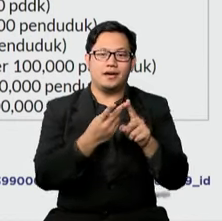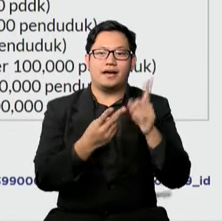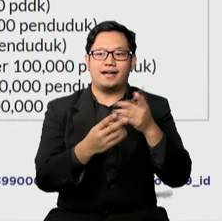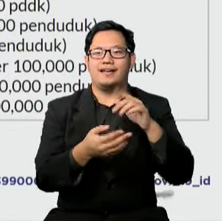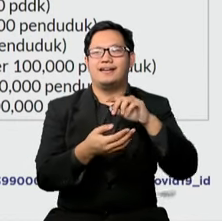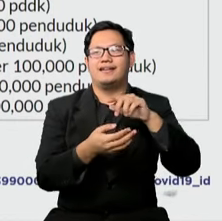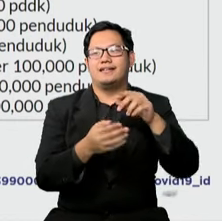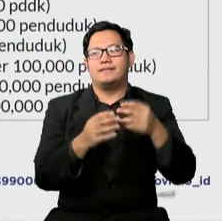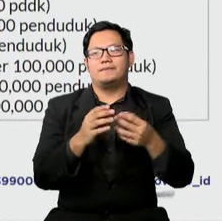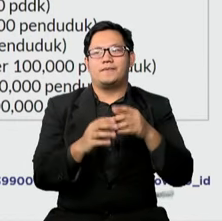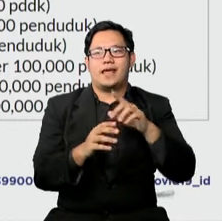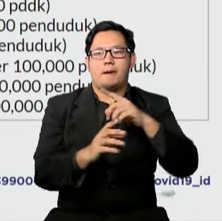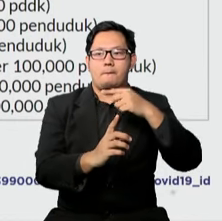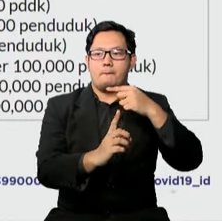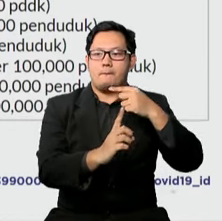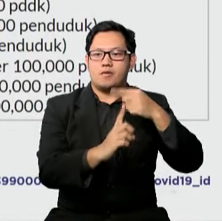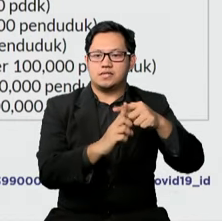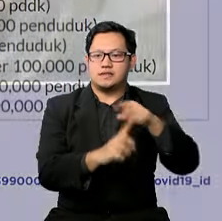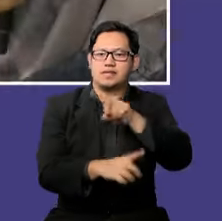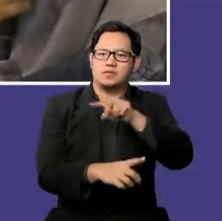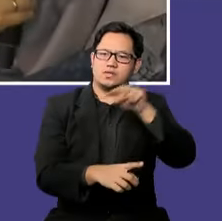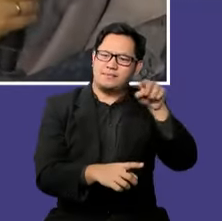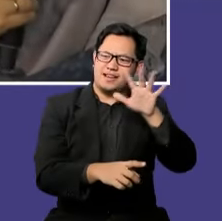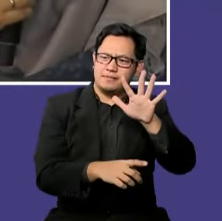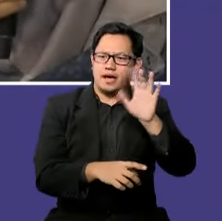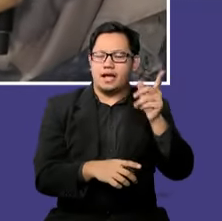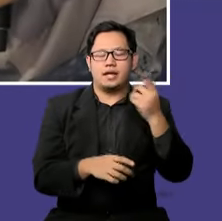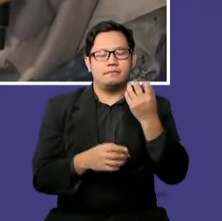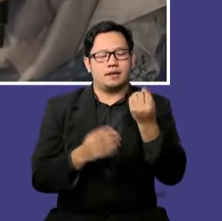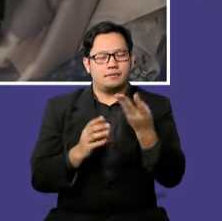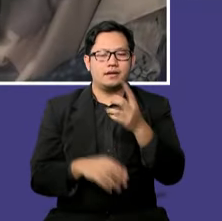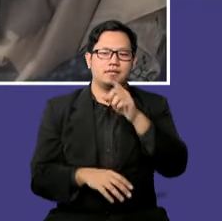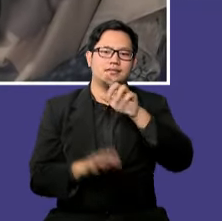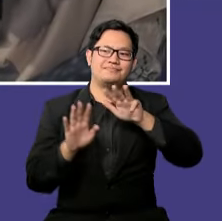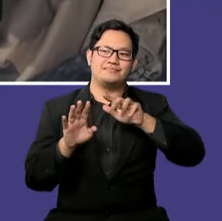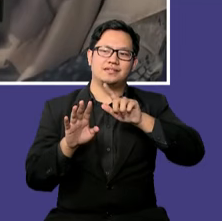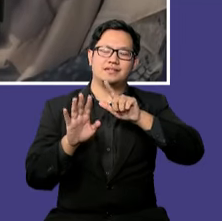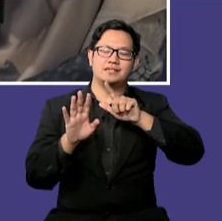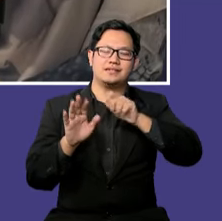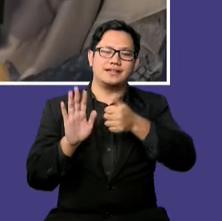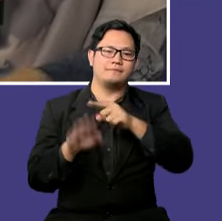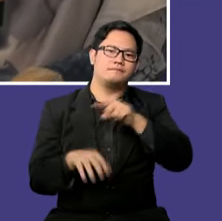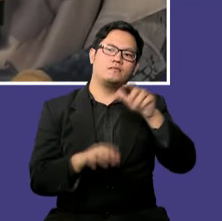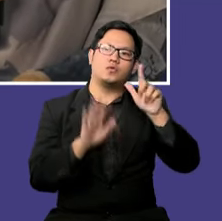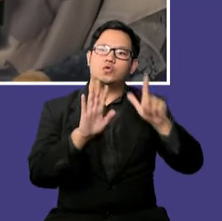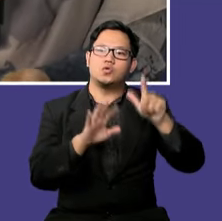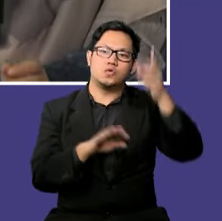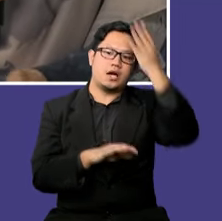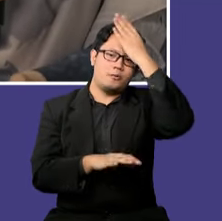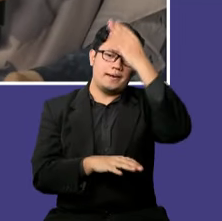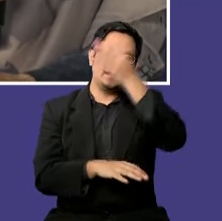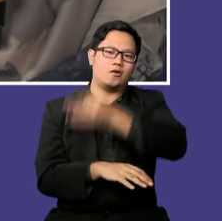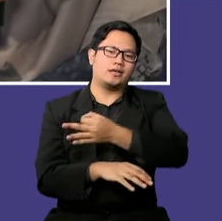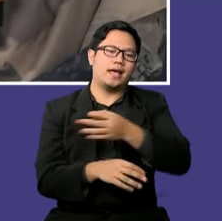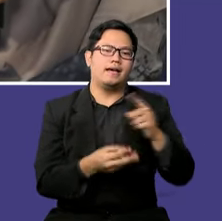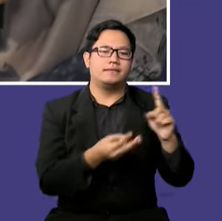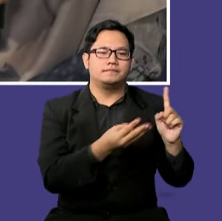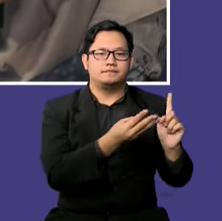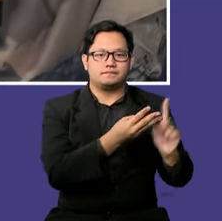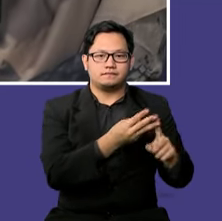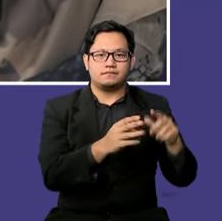positif tapi jumlahnya 1-5 ini ada 97 kabupaten-kota baik kemudian yang jumlah kasus positifnya